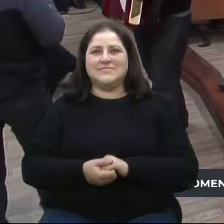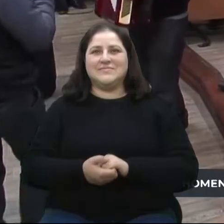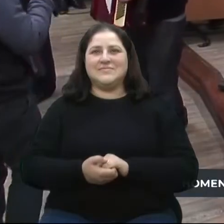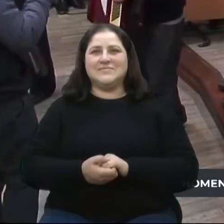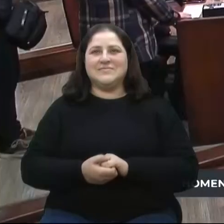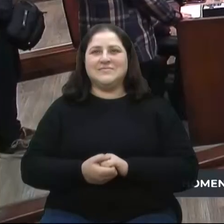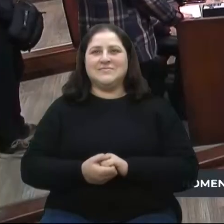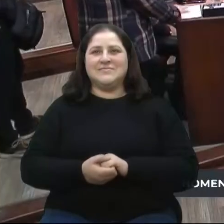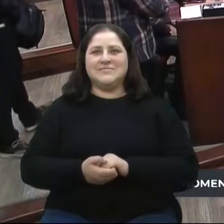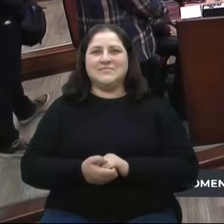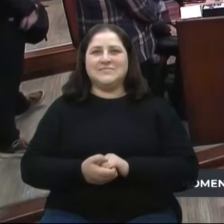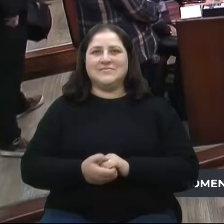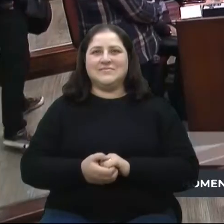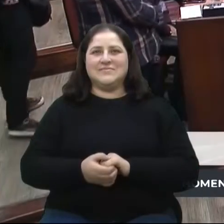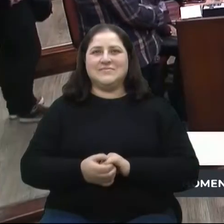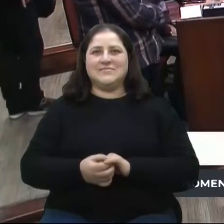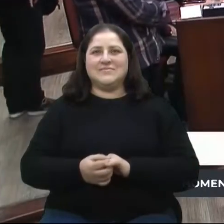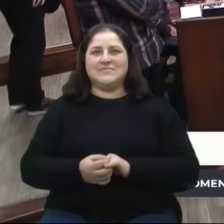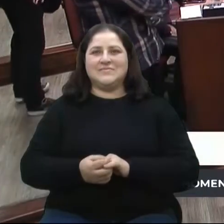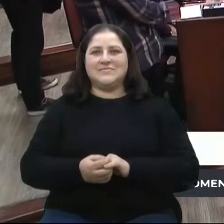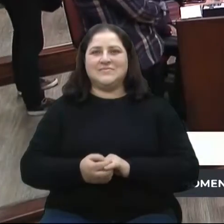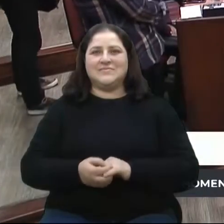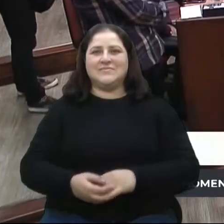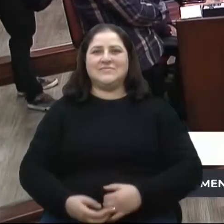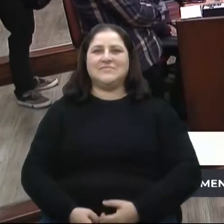regalare, lo voglio